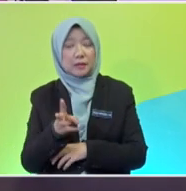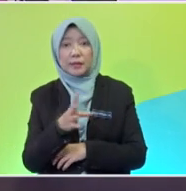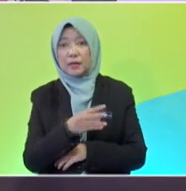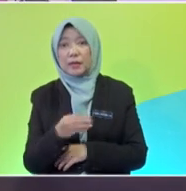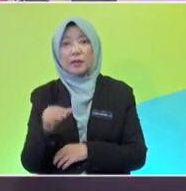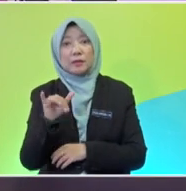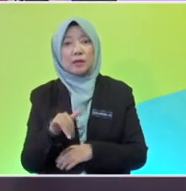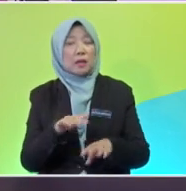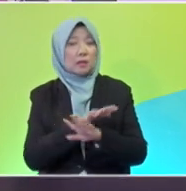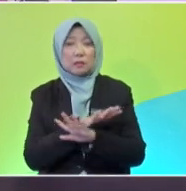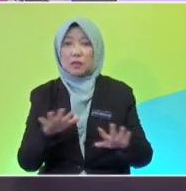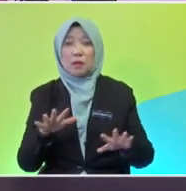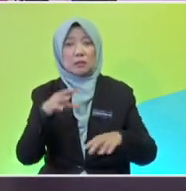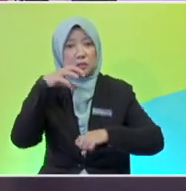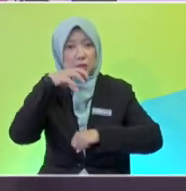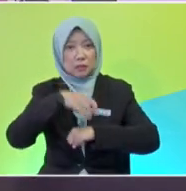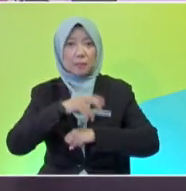tidak dapat